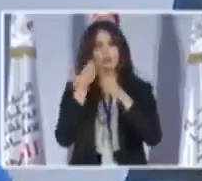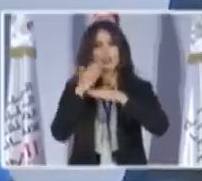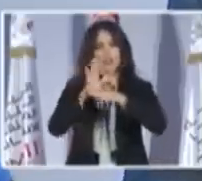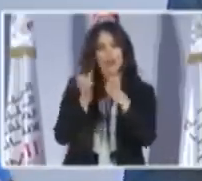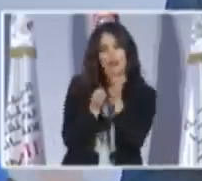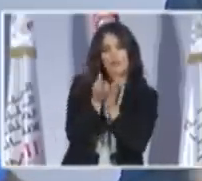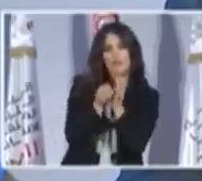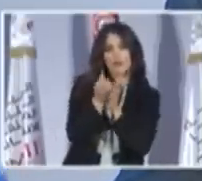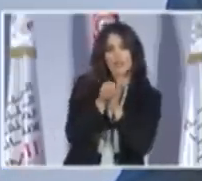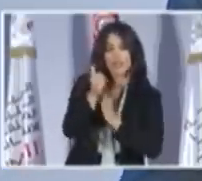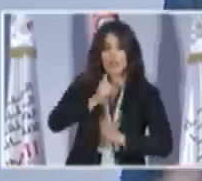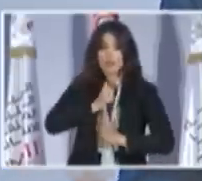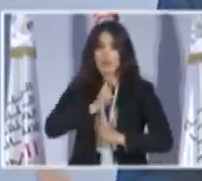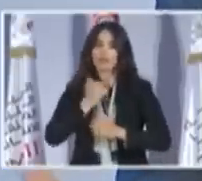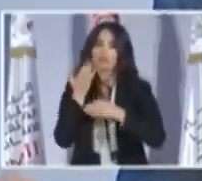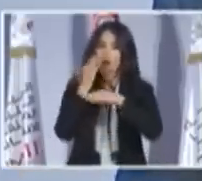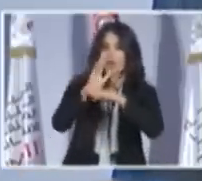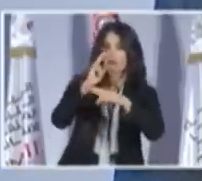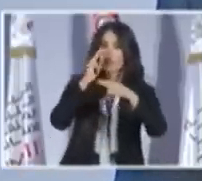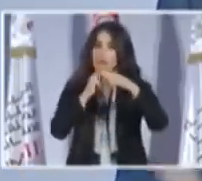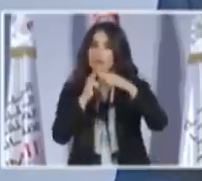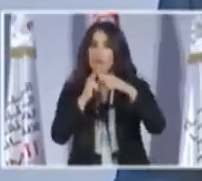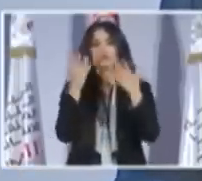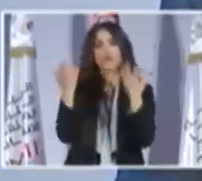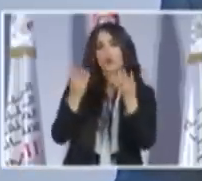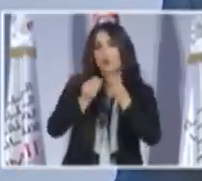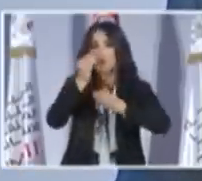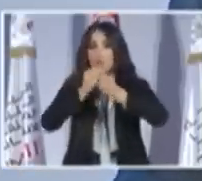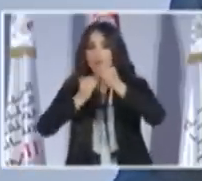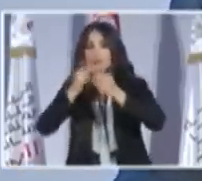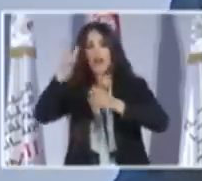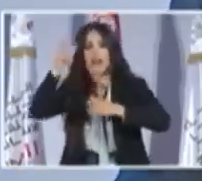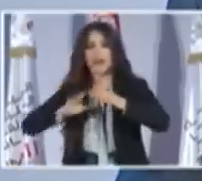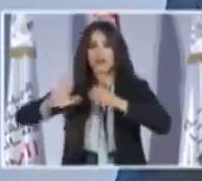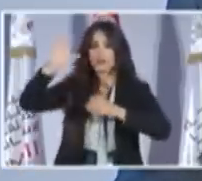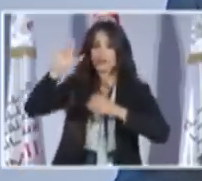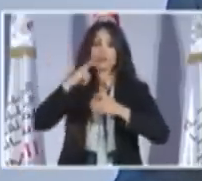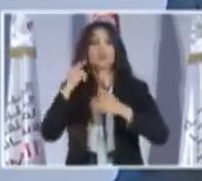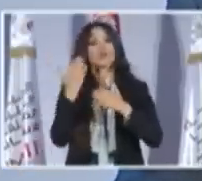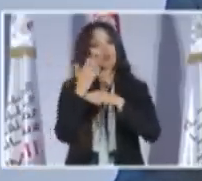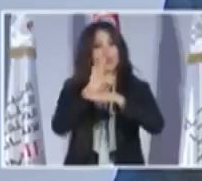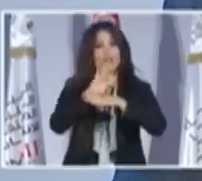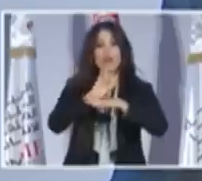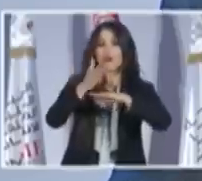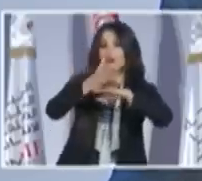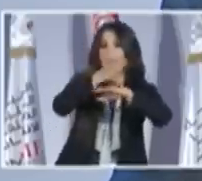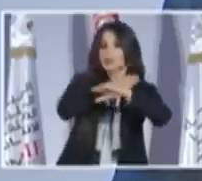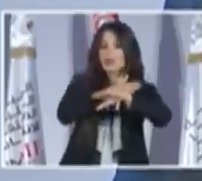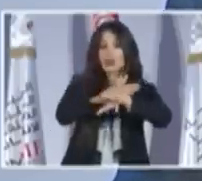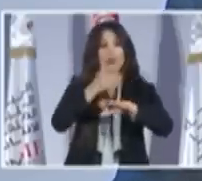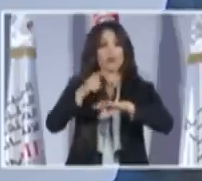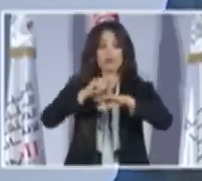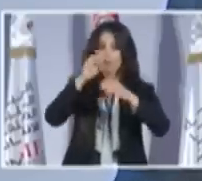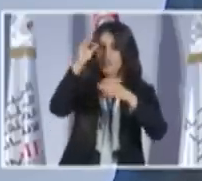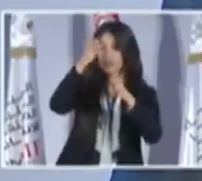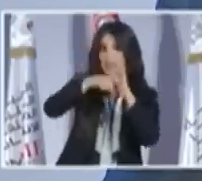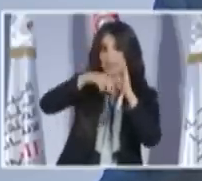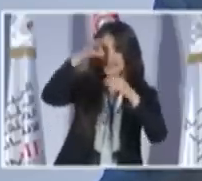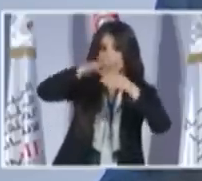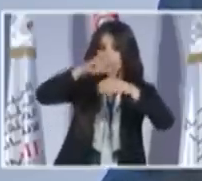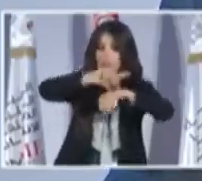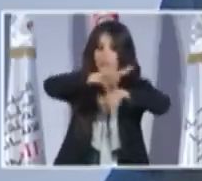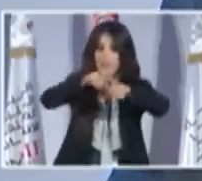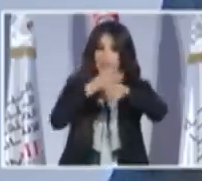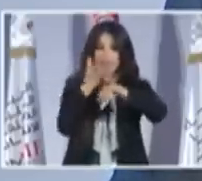نعطيكم ازمه او بعض الوحده المترشحين لكن هذا عملناه في الانتخابات البلديه وما كنا بعض الصحفيين من